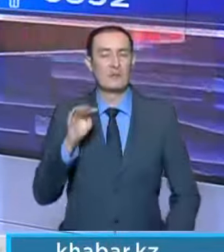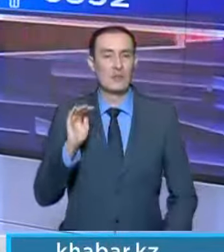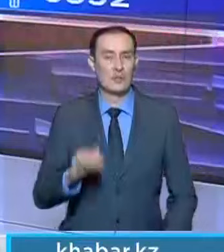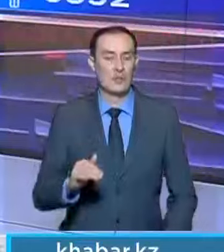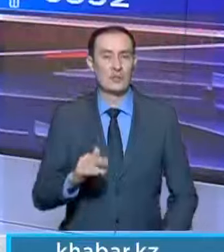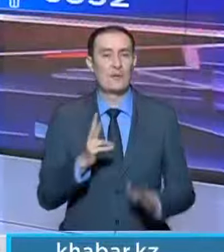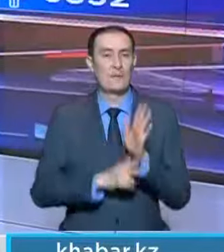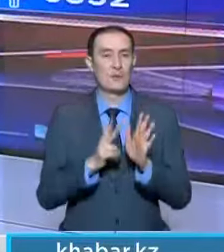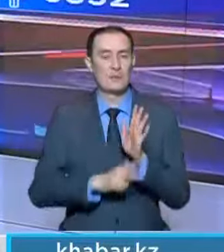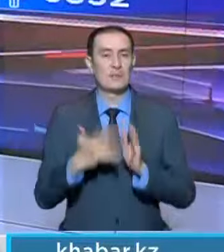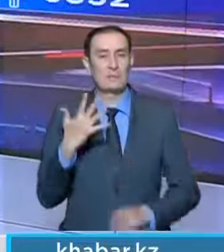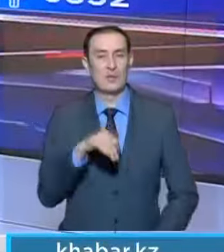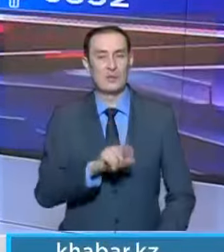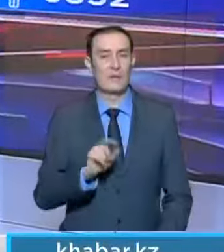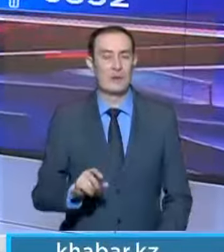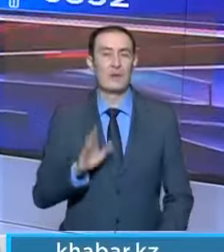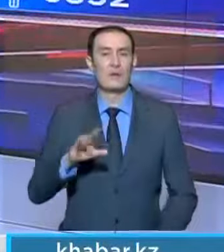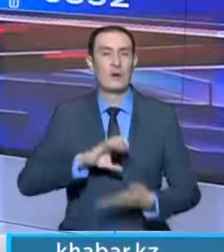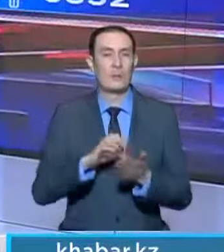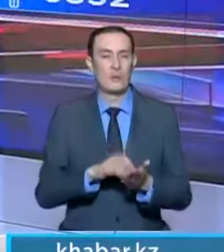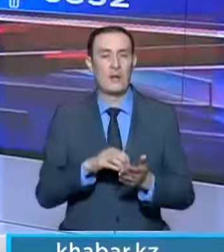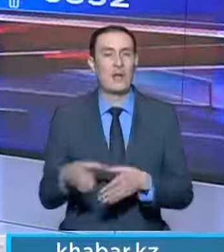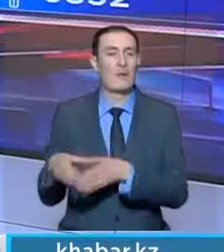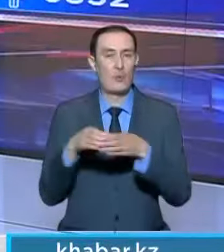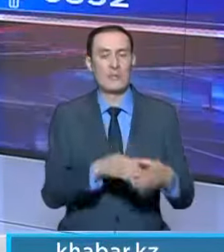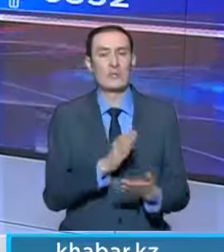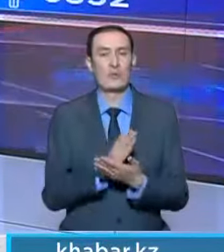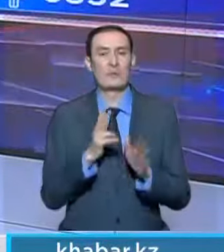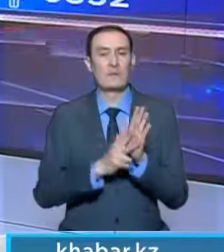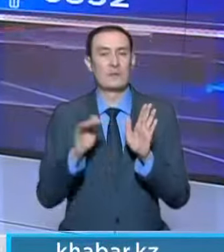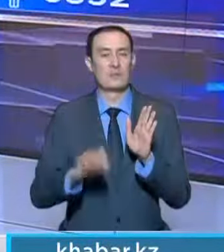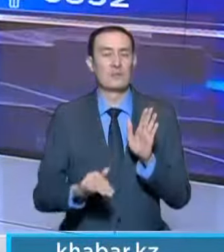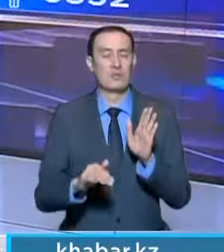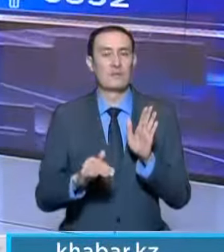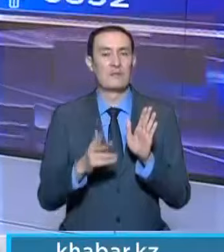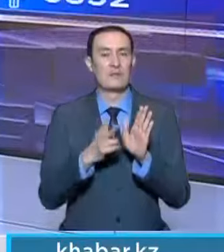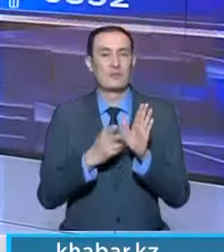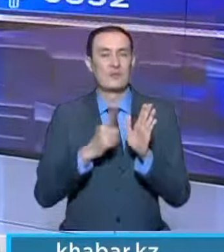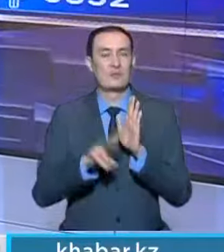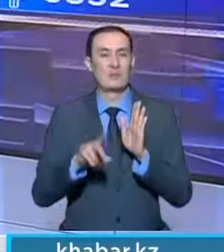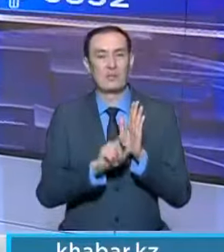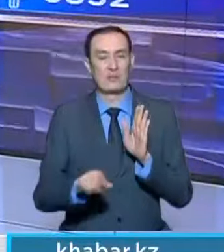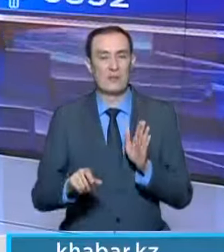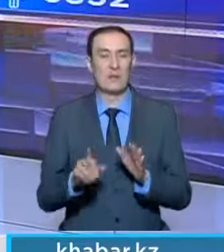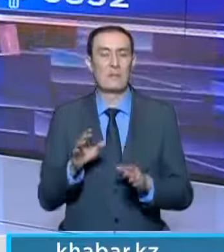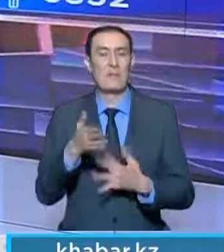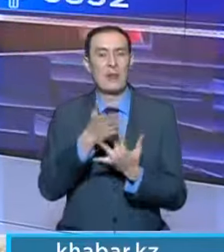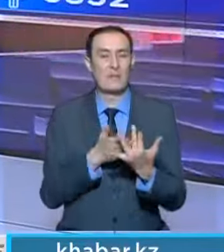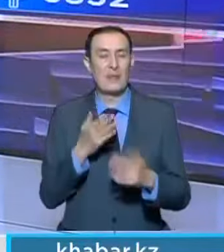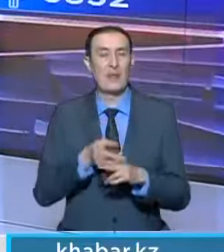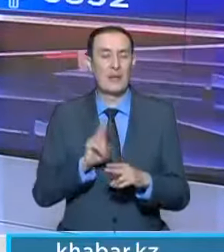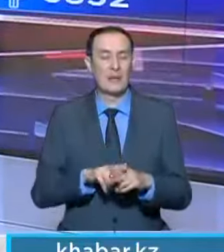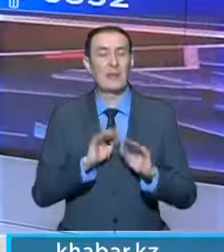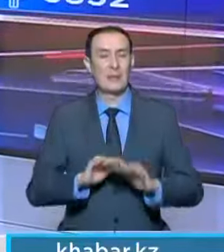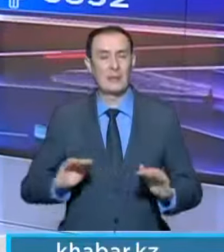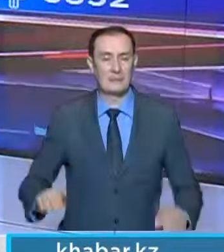32 085 казахстанцев. В пунктах эвакуации находится 8872 человека, практически половина из них – это